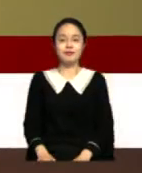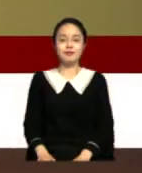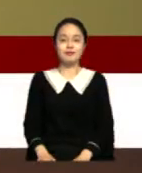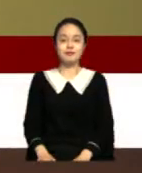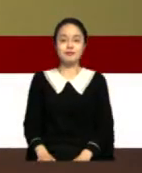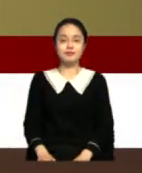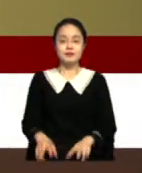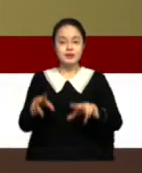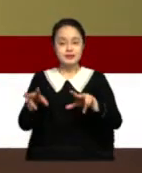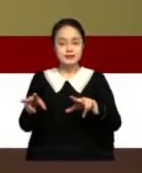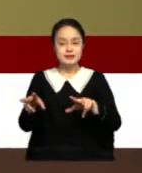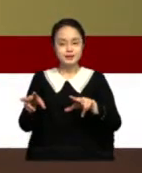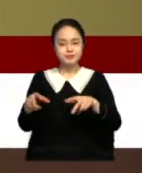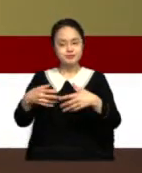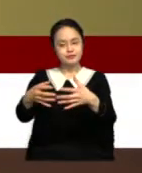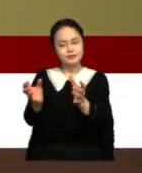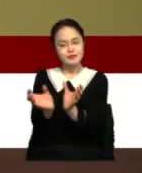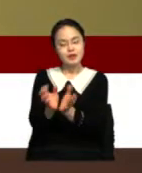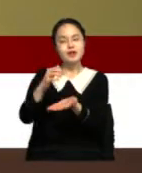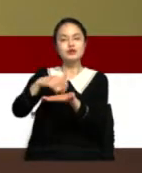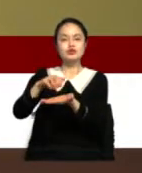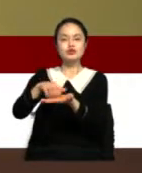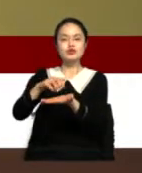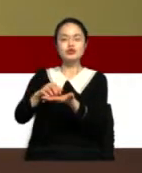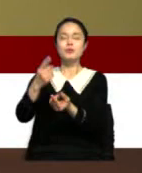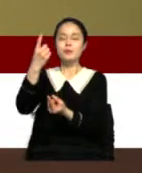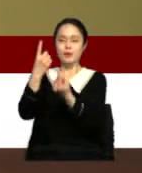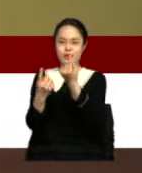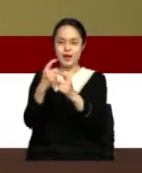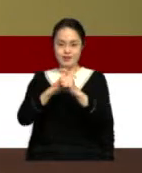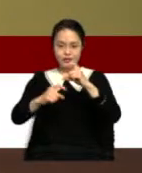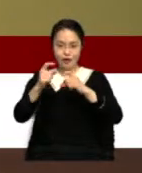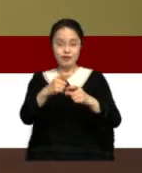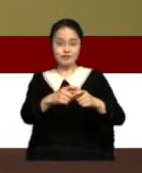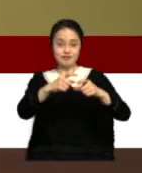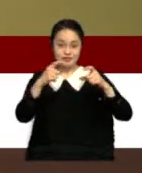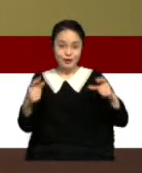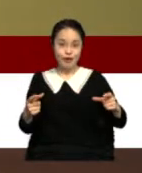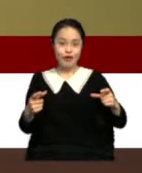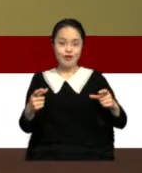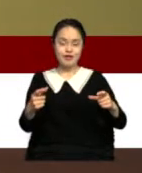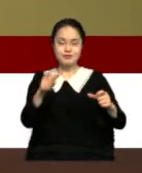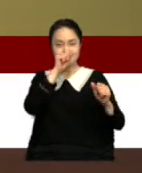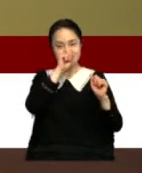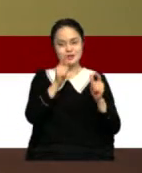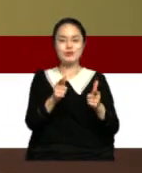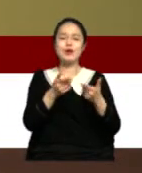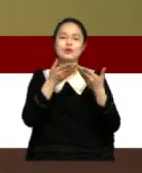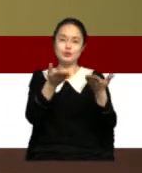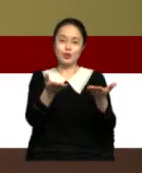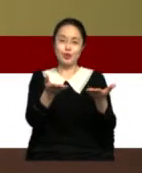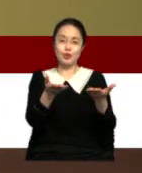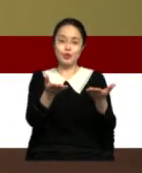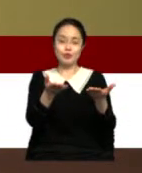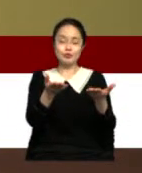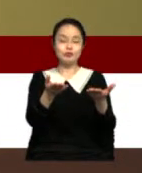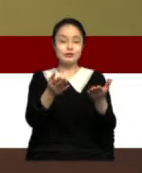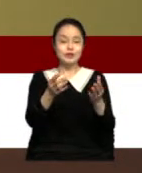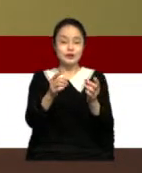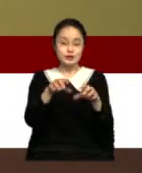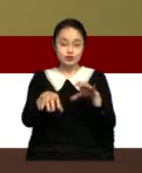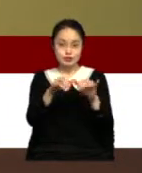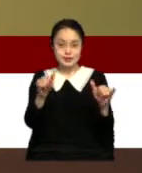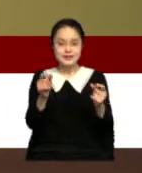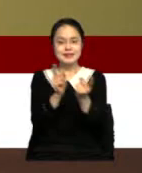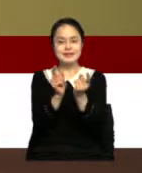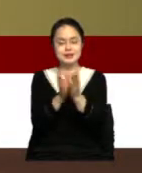있는 구성원보다는 보다 더 많은 주민들이 지금 참여하는 그래서 좀 확장된 그런 주민자치회를 구성하는 것이 이제